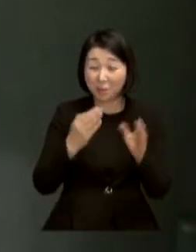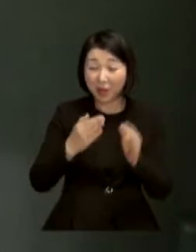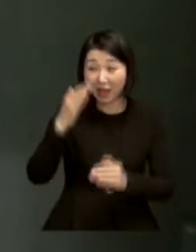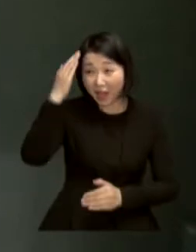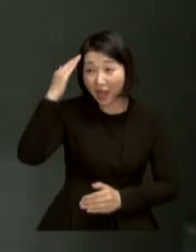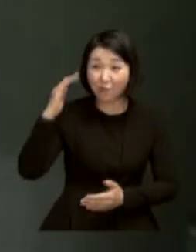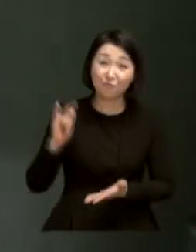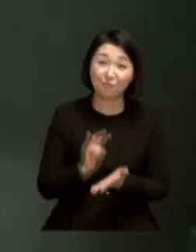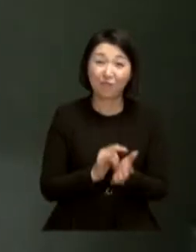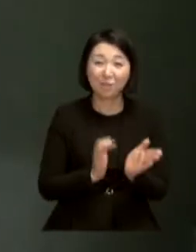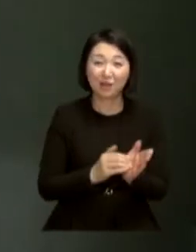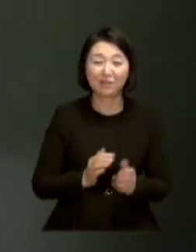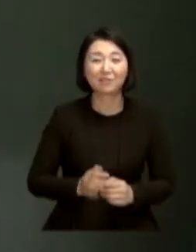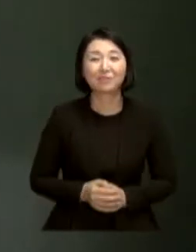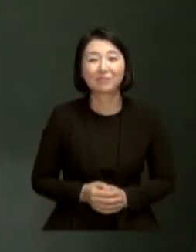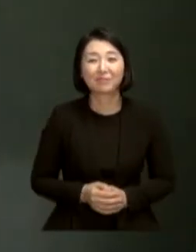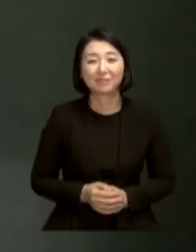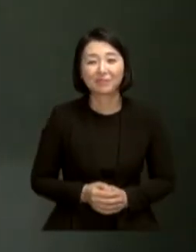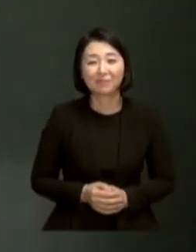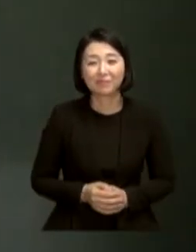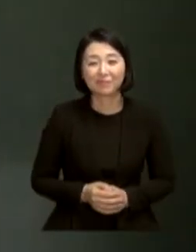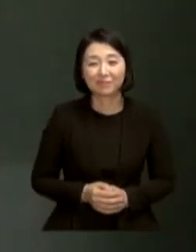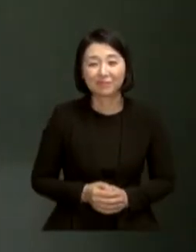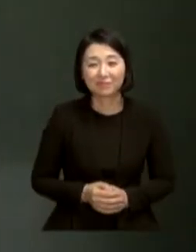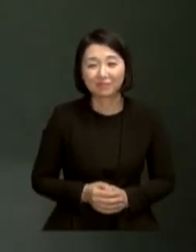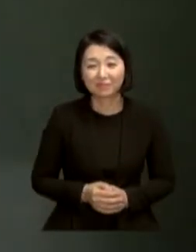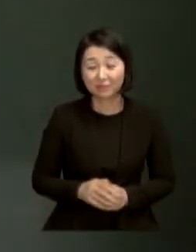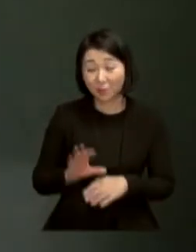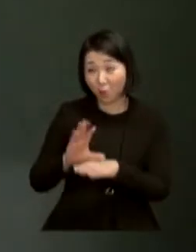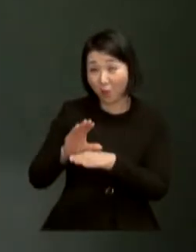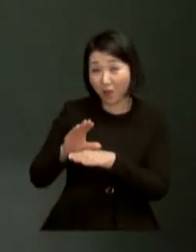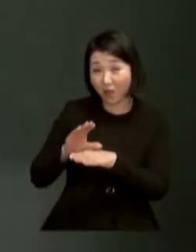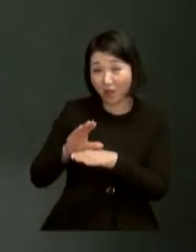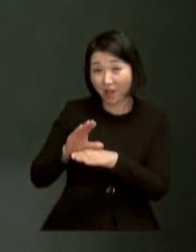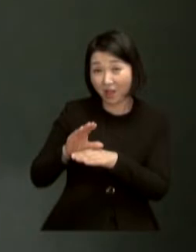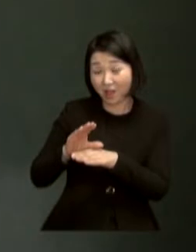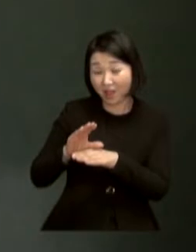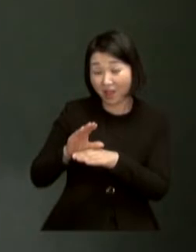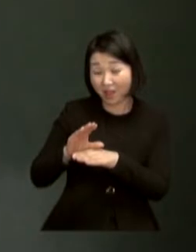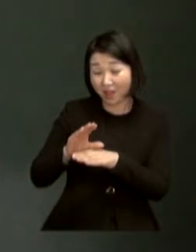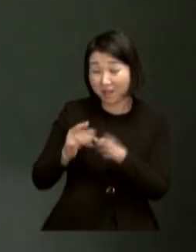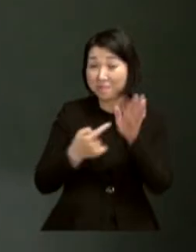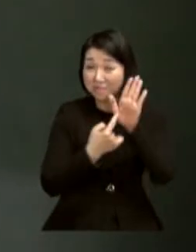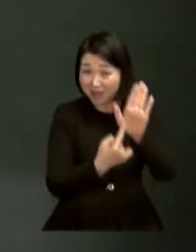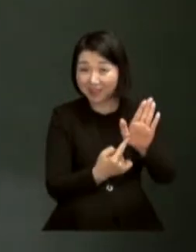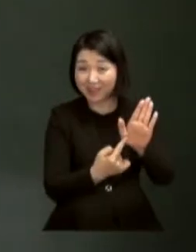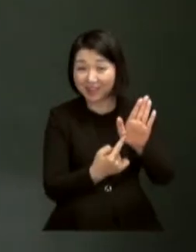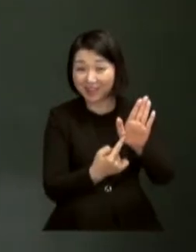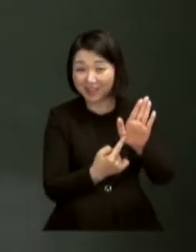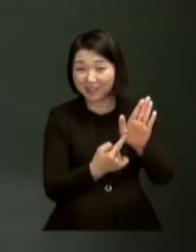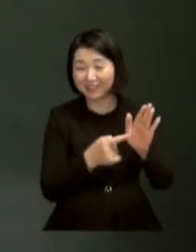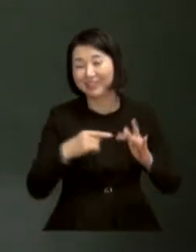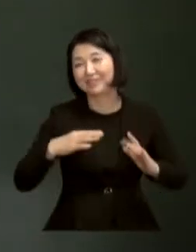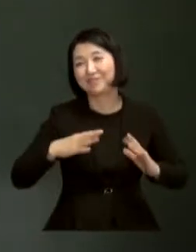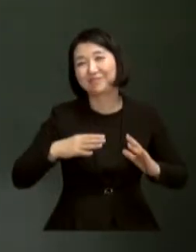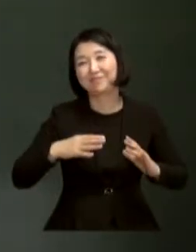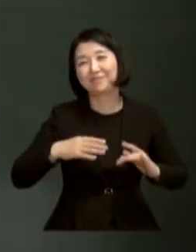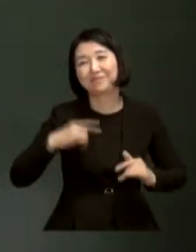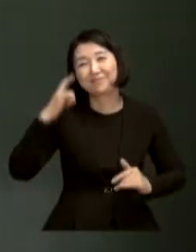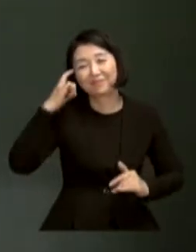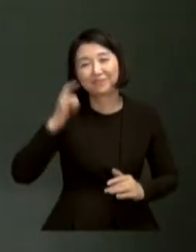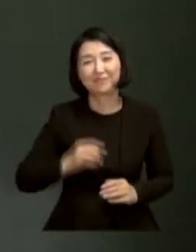귀여운 이 방송에 나온 거 되게 자랑스러웠다고 생각하고 되게